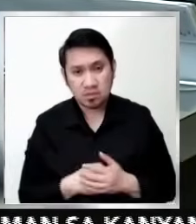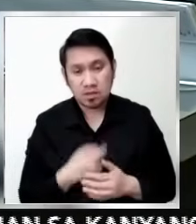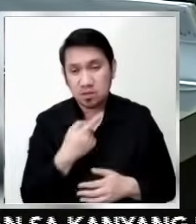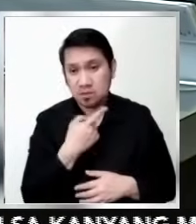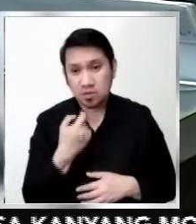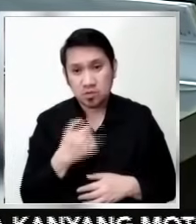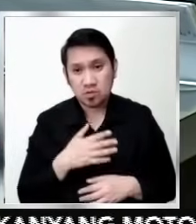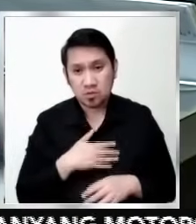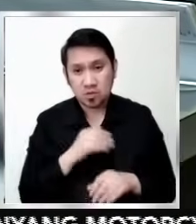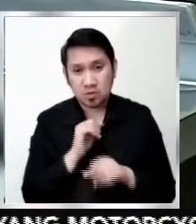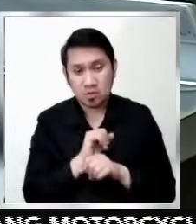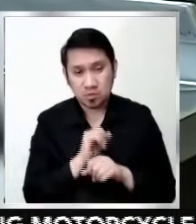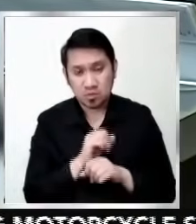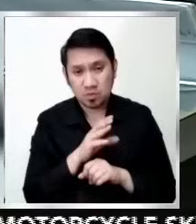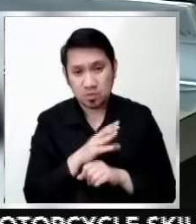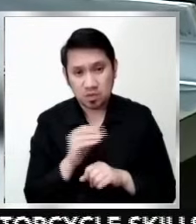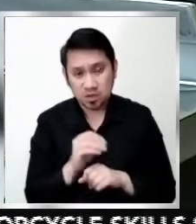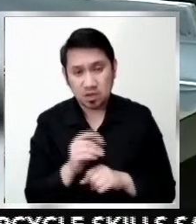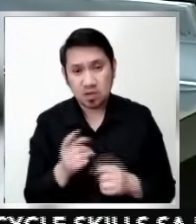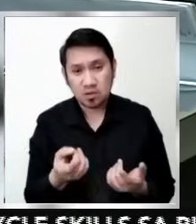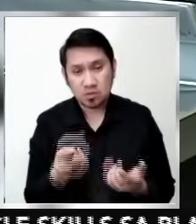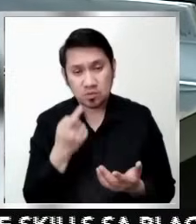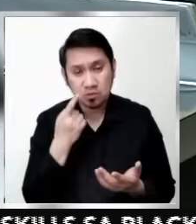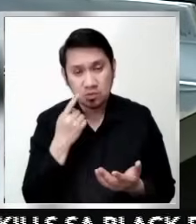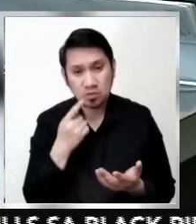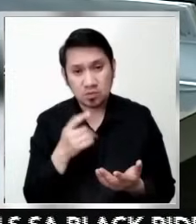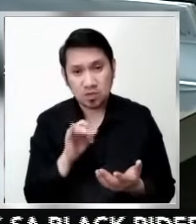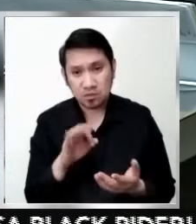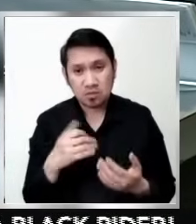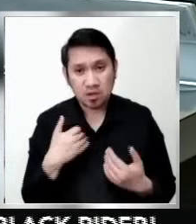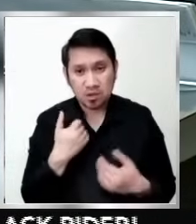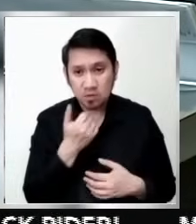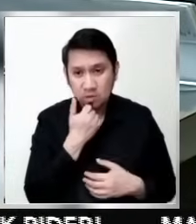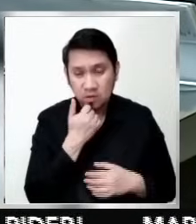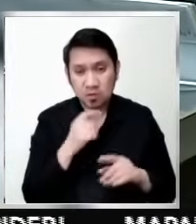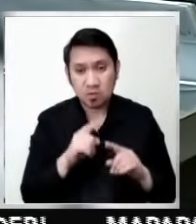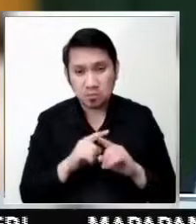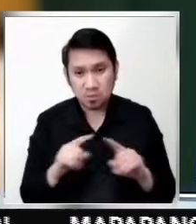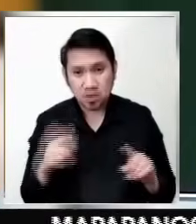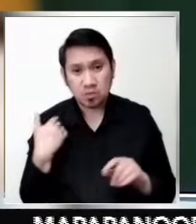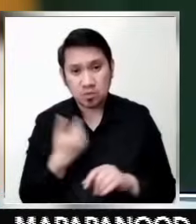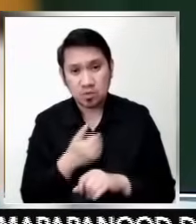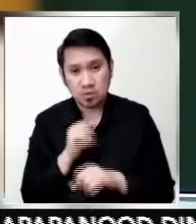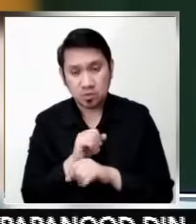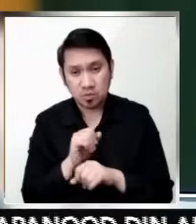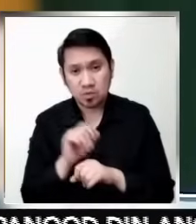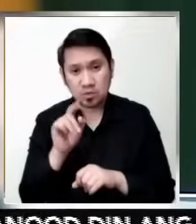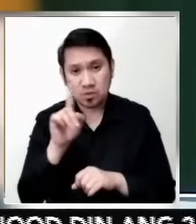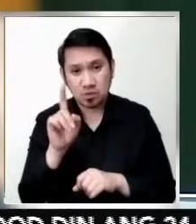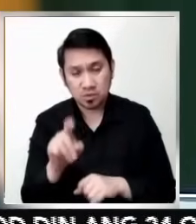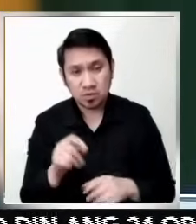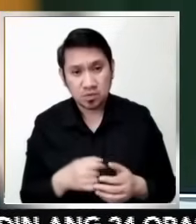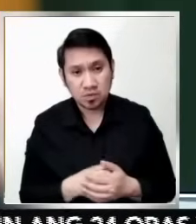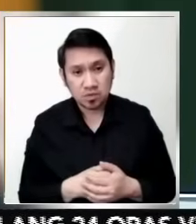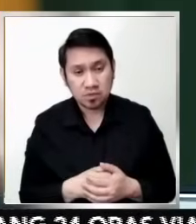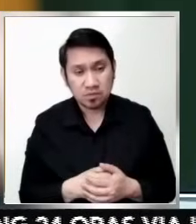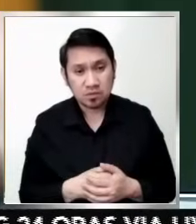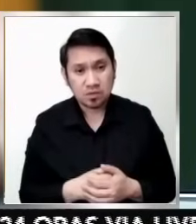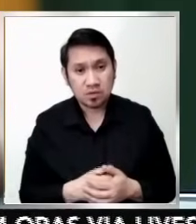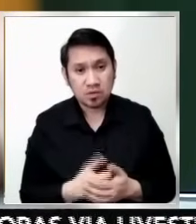namin na kilalanin ang pagkakamali kung may pagkakamali pero trabaho din po namin ang magtanong kung hihingi ng paumanhin or